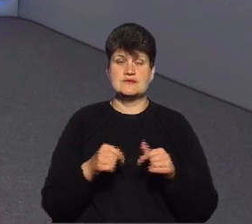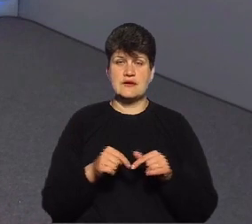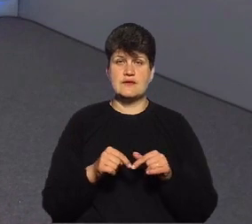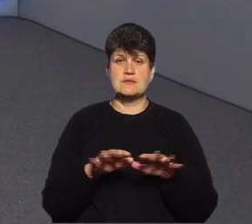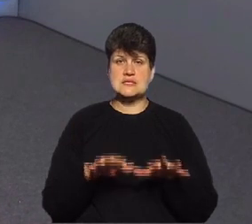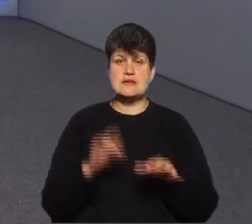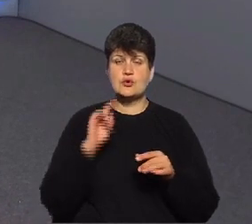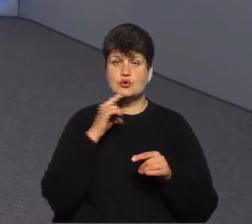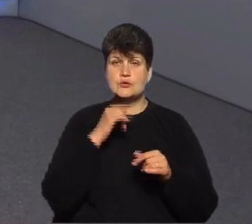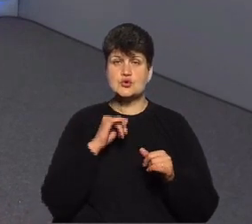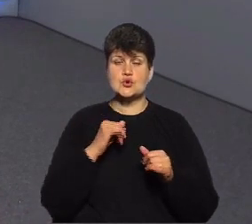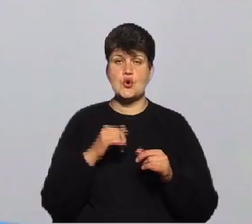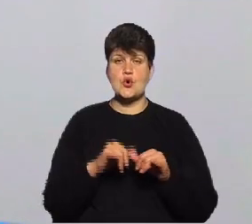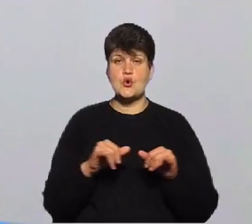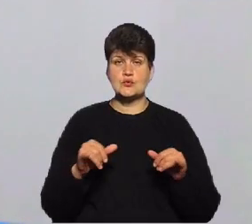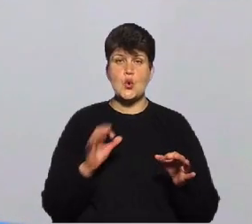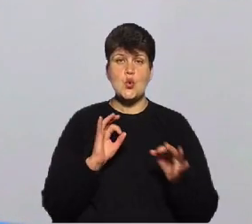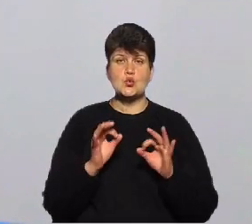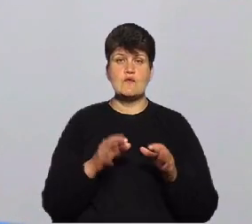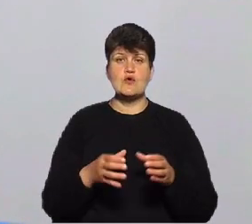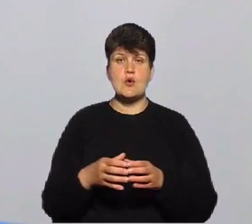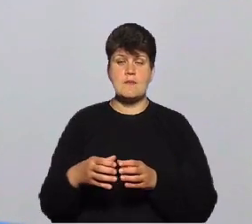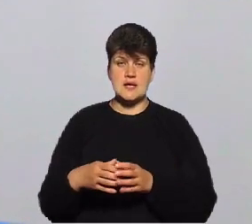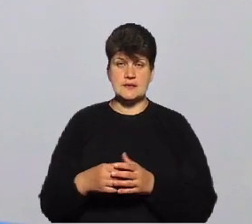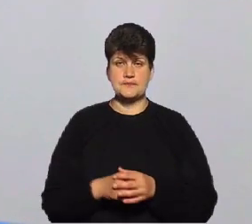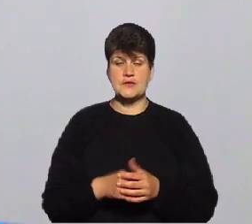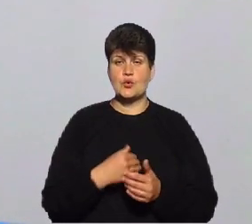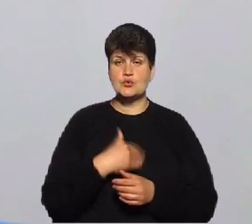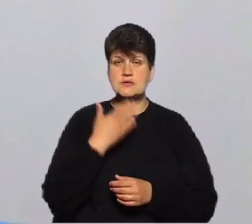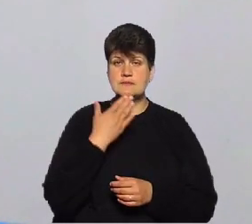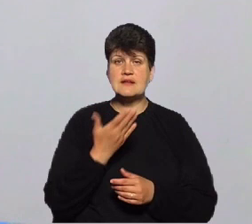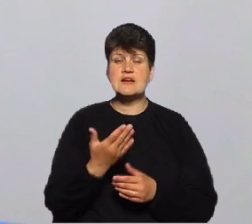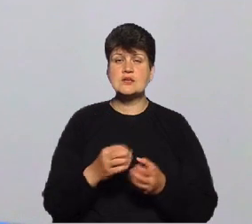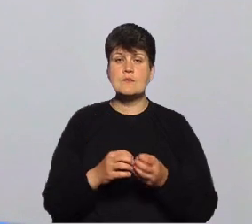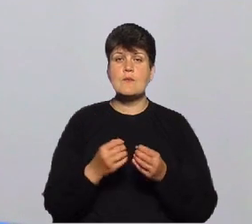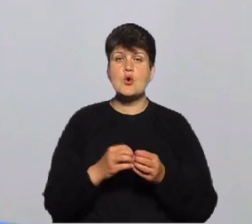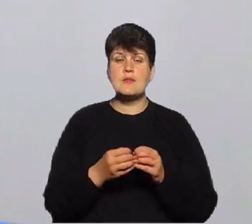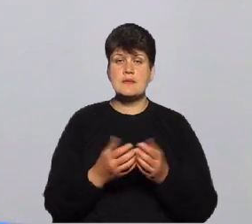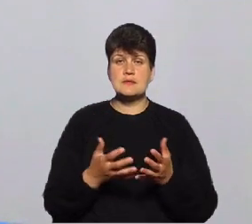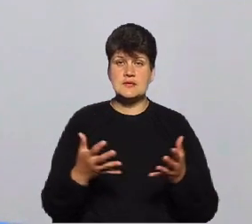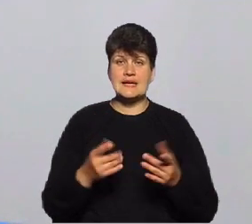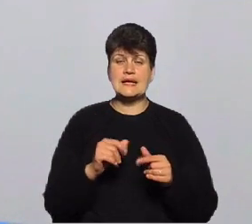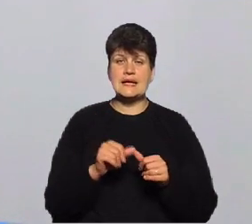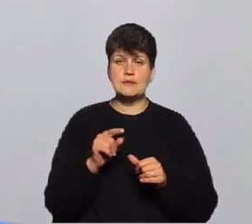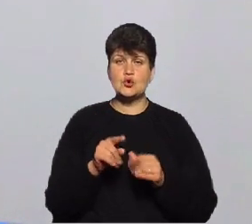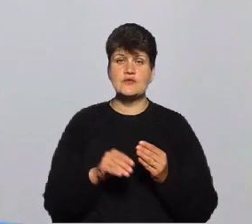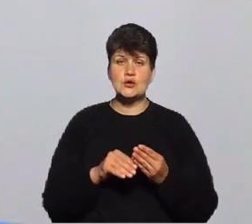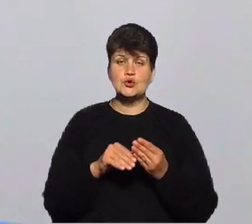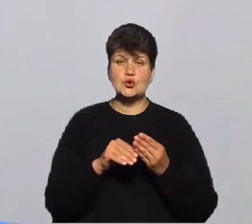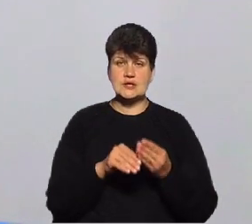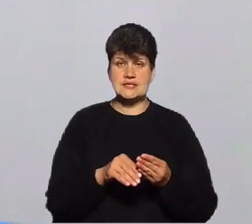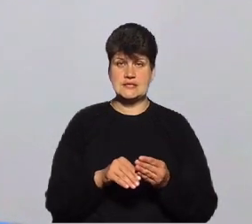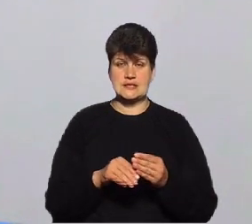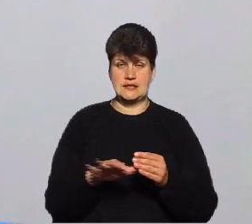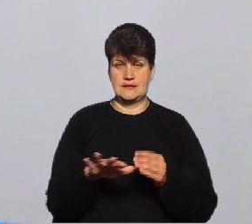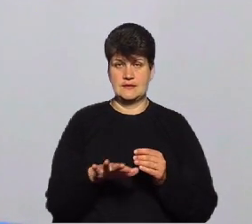консультував громади. Дивіться, якщо я запитаю, якими є найбільші ваші проблеми, окрім того, що ви дотаційна поки що область, які, не знаю,